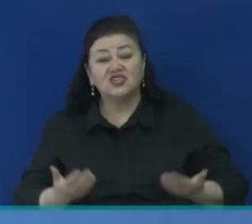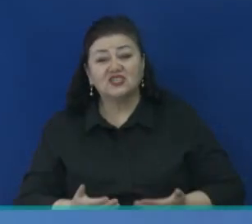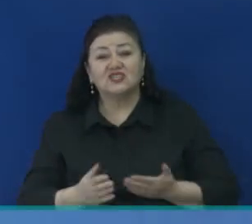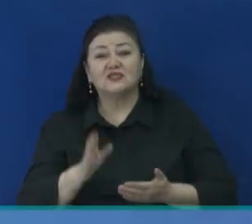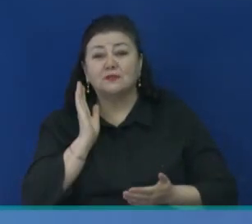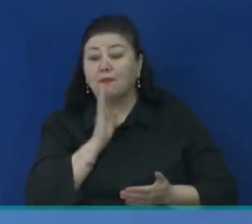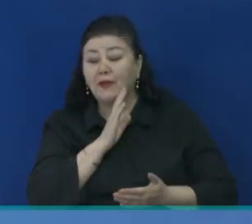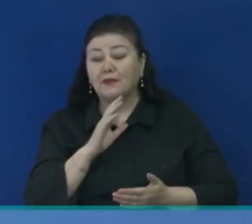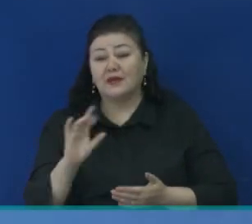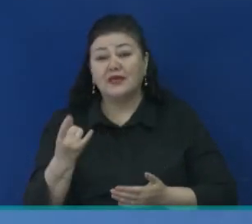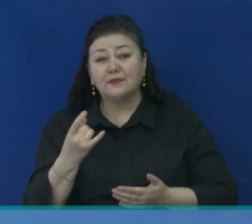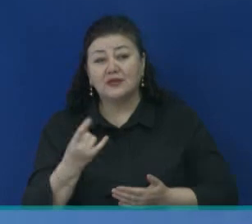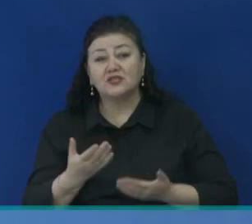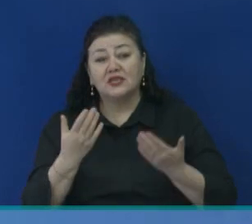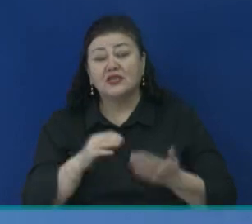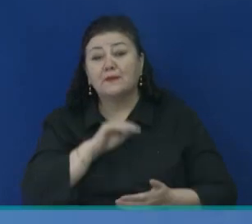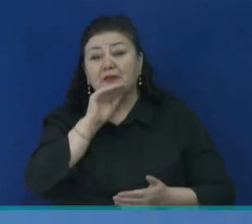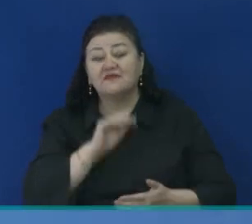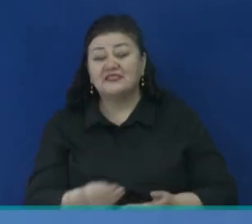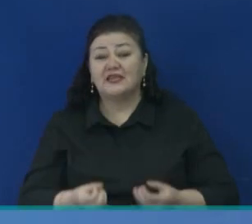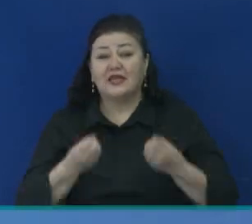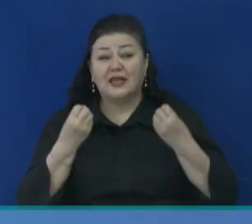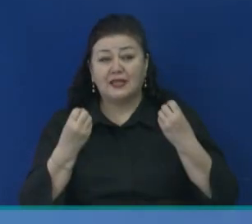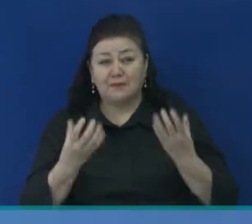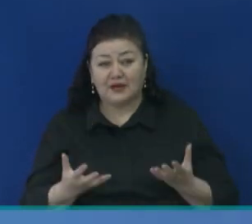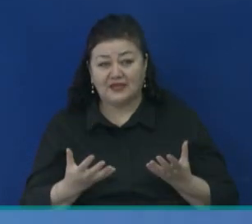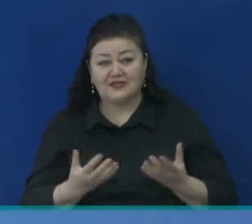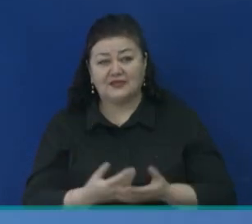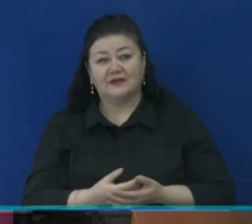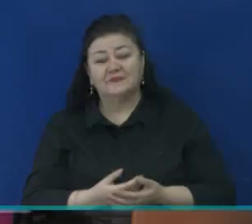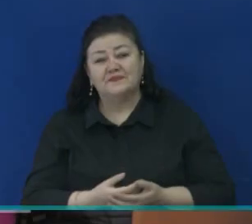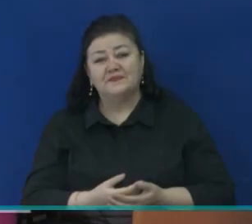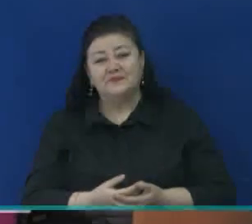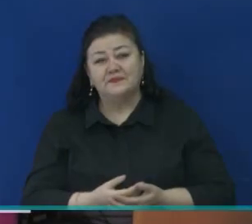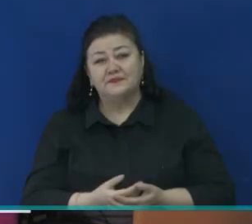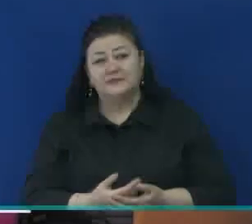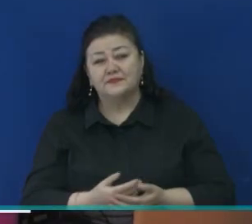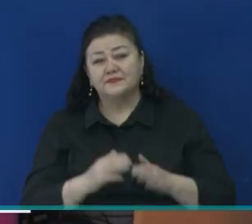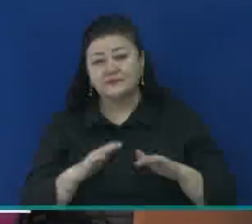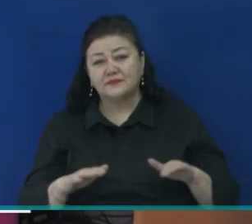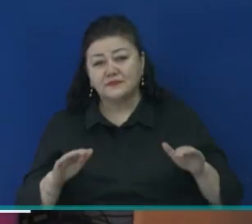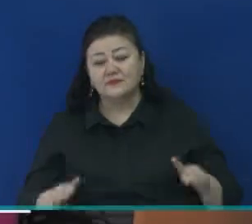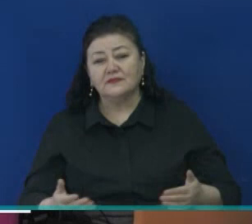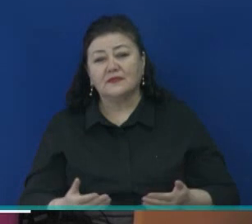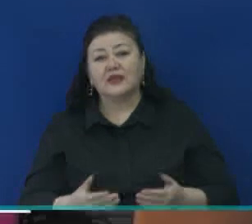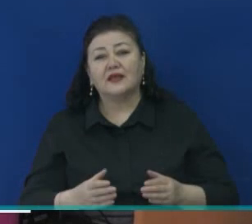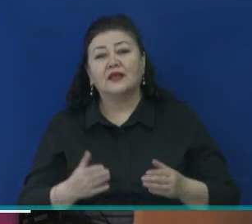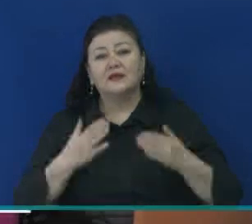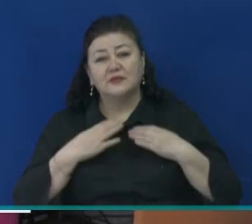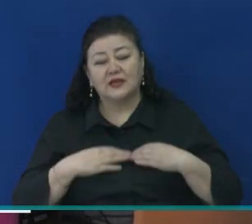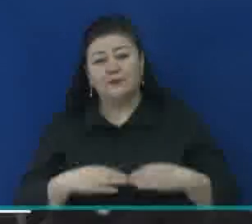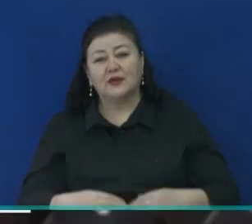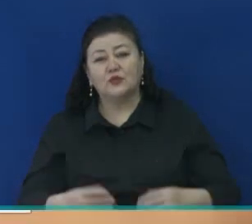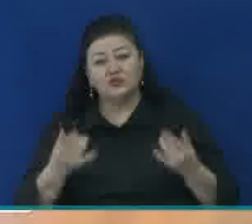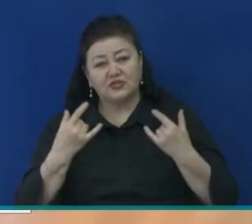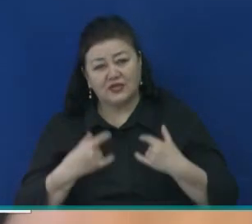әрі құрметті кәсібі жөнінде тілшіміз Назерке Мұратқали тарқатсын. Баланың аман есен дүниеге келіп,